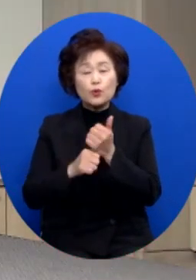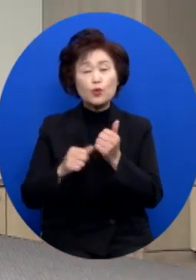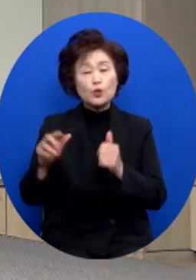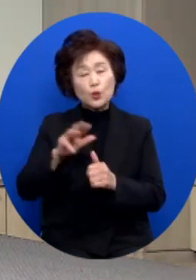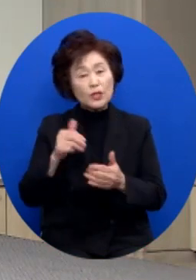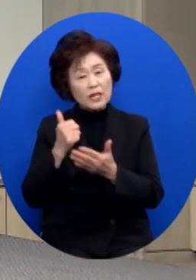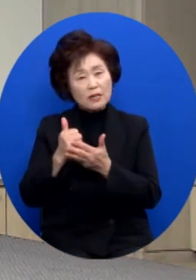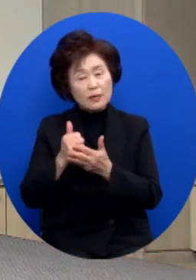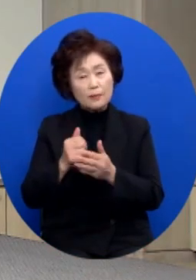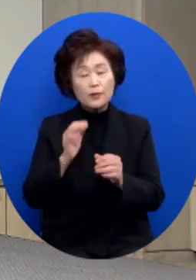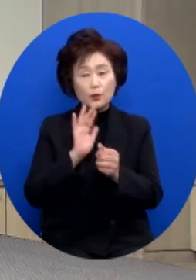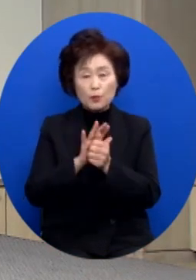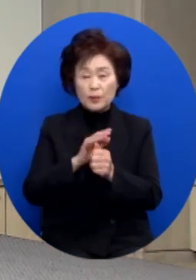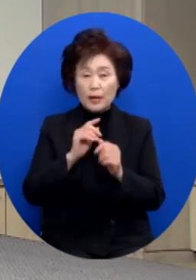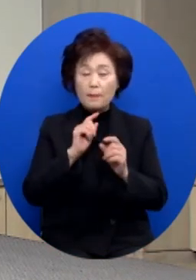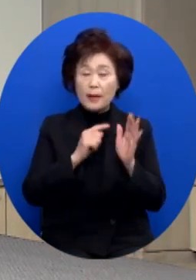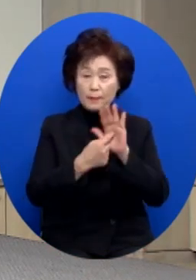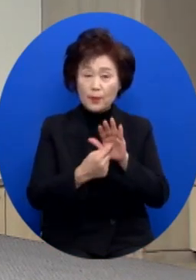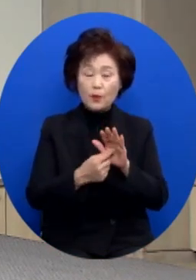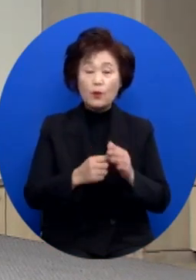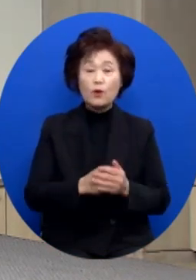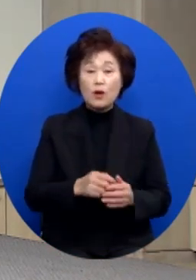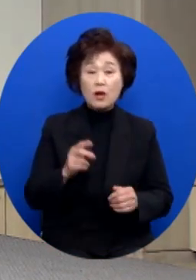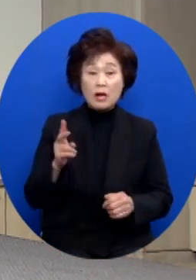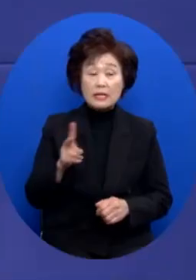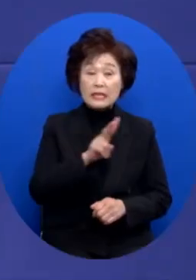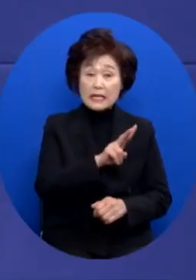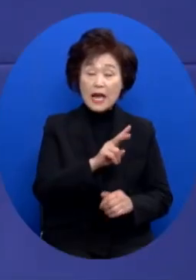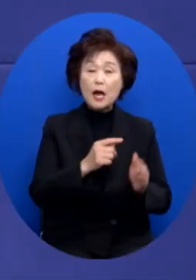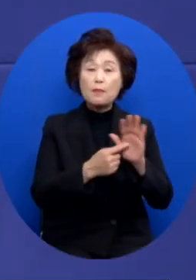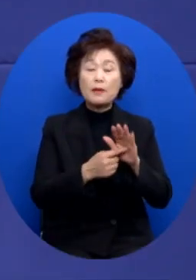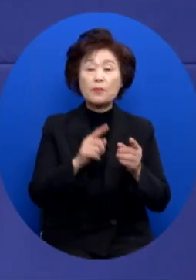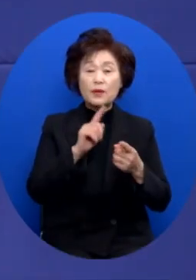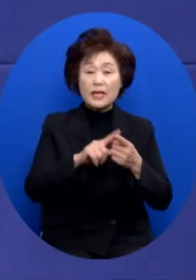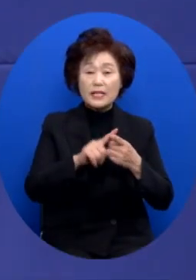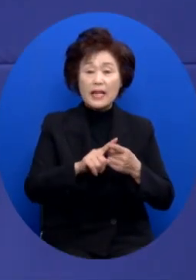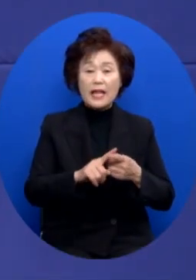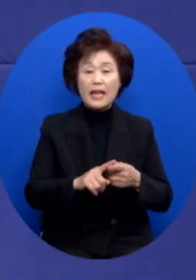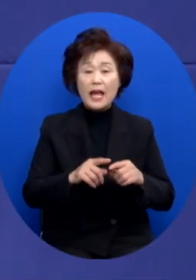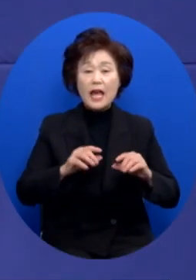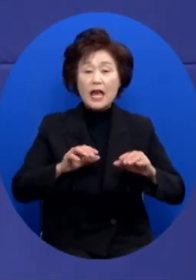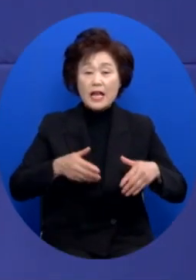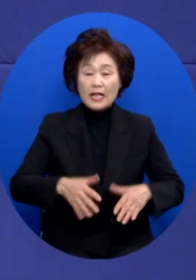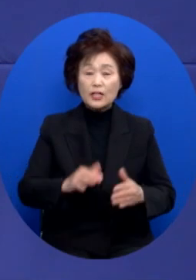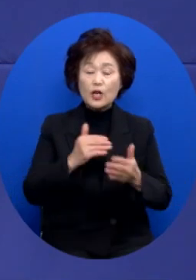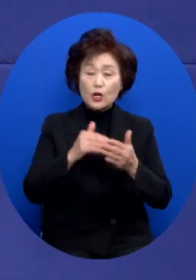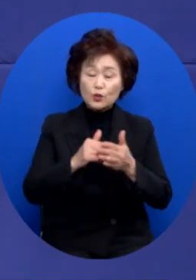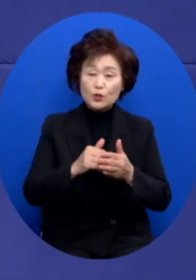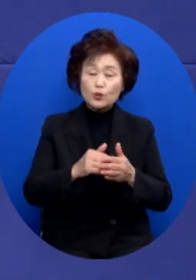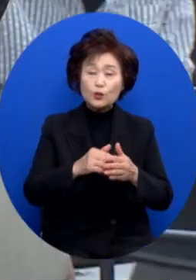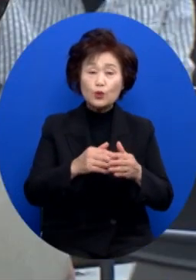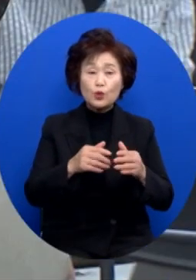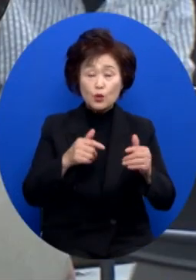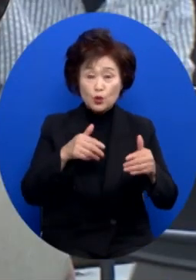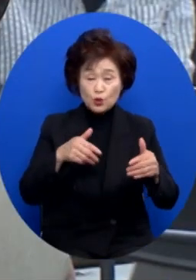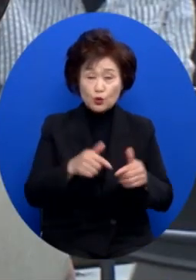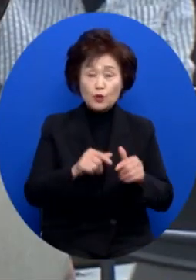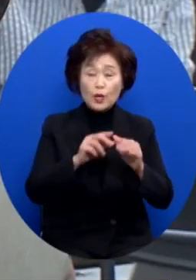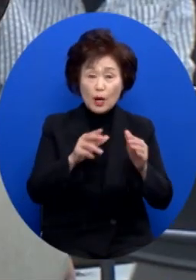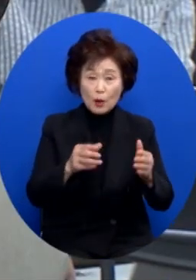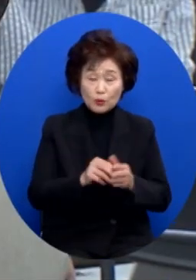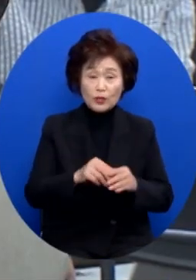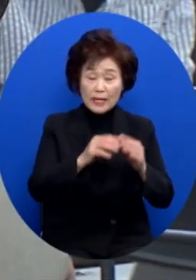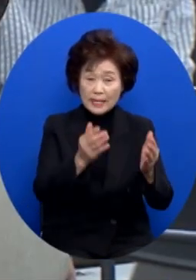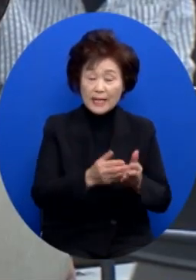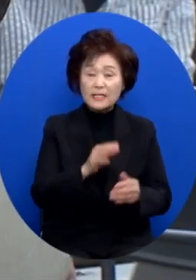인구부양 저출생 대체 공약 발표에 대해 저출생 국민운동본부는 환영의 뜻을 밝혔습니다